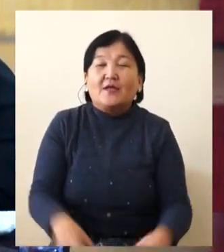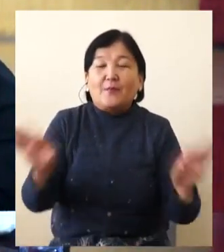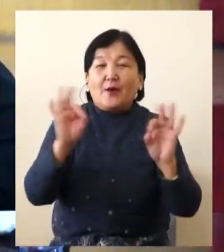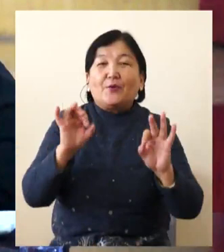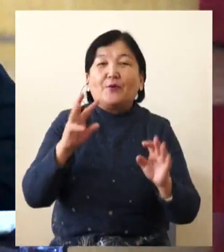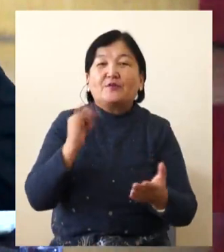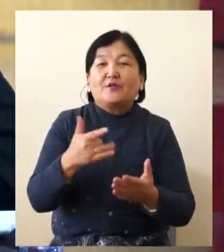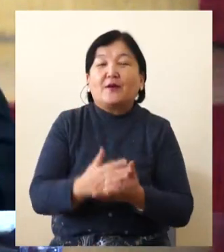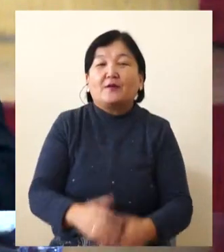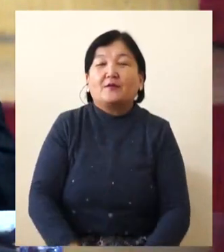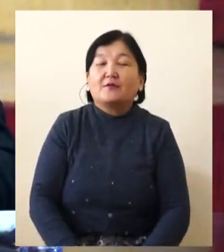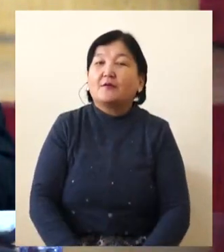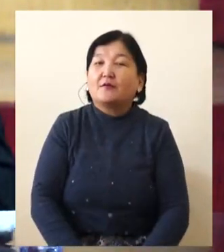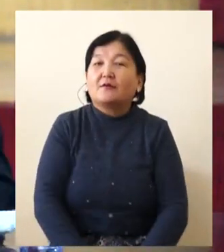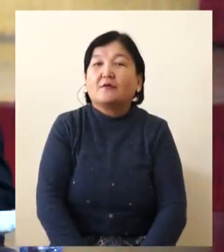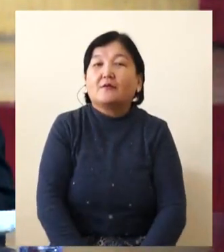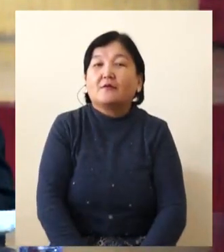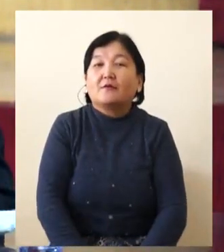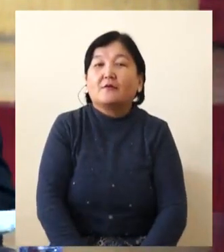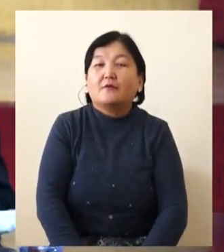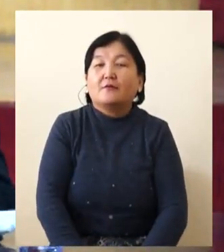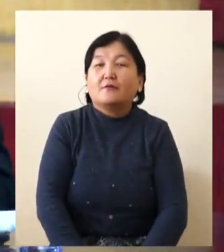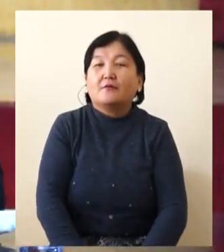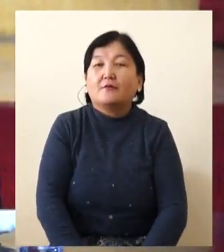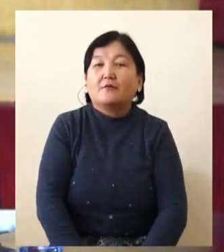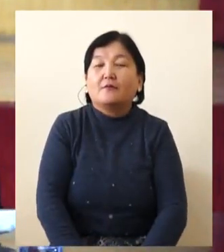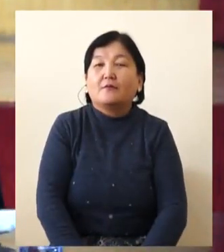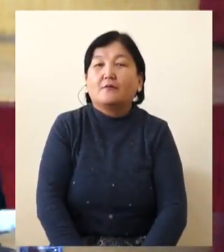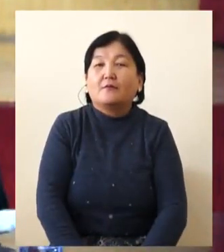За байхгүй юм шүү. А за.